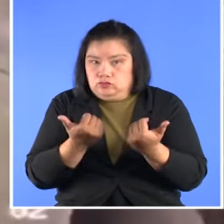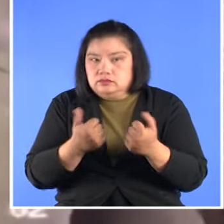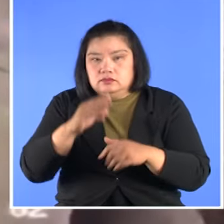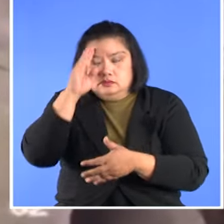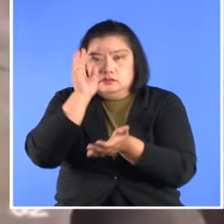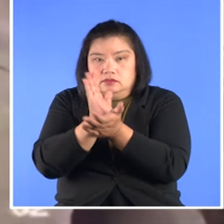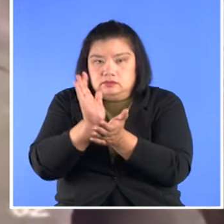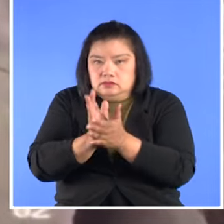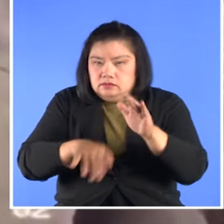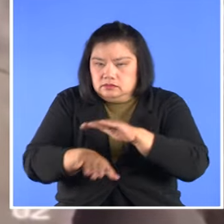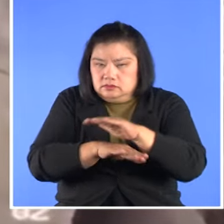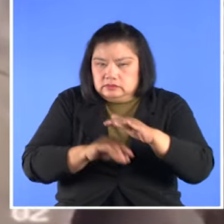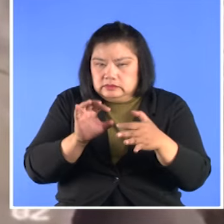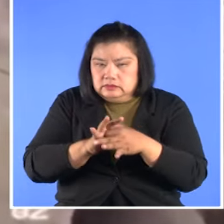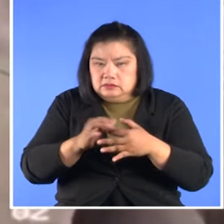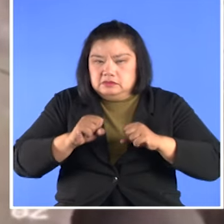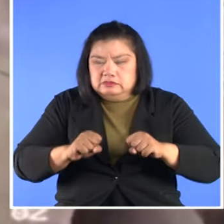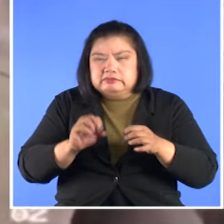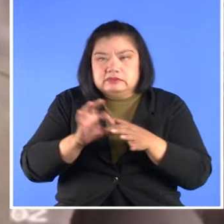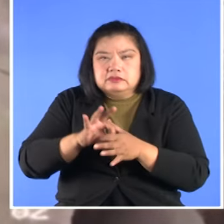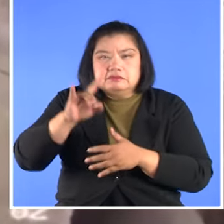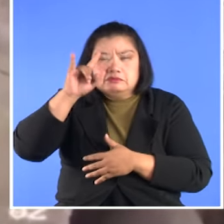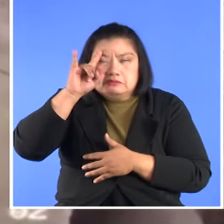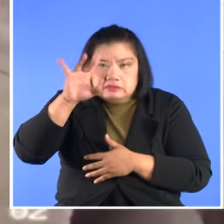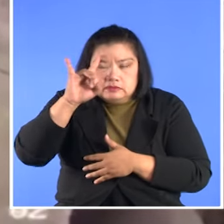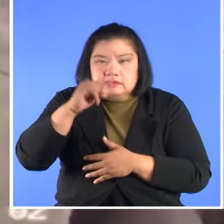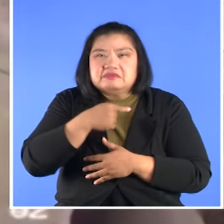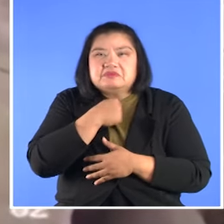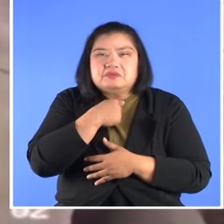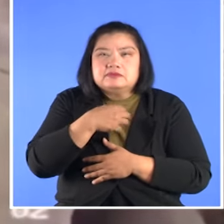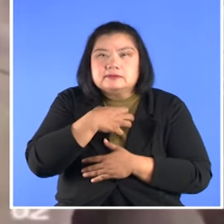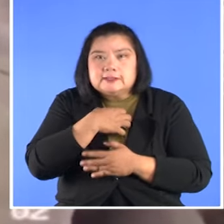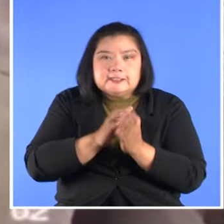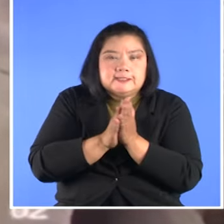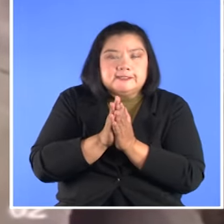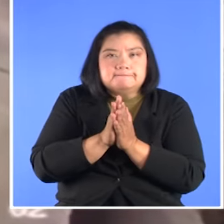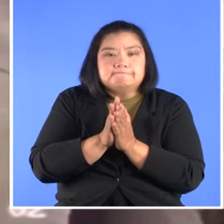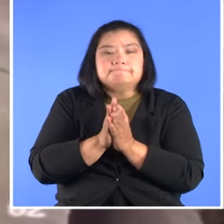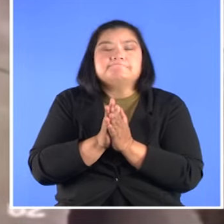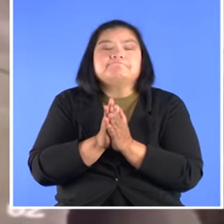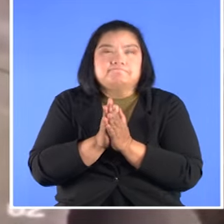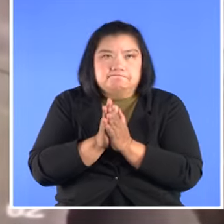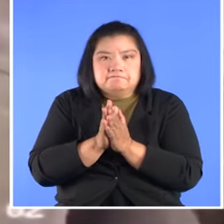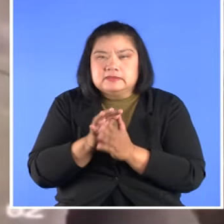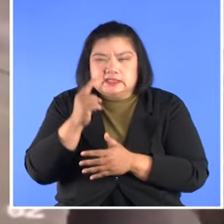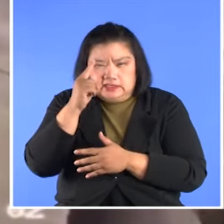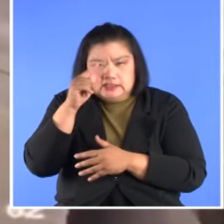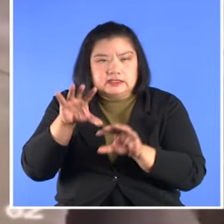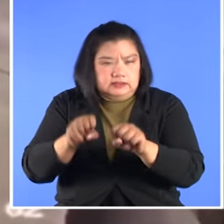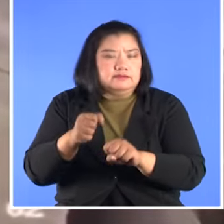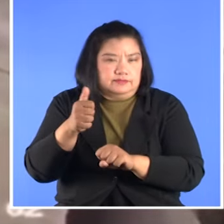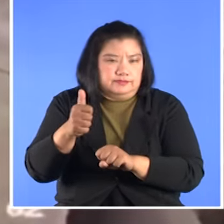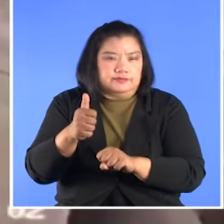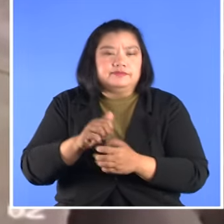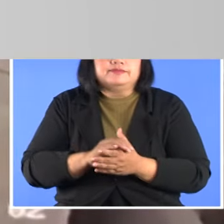คาดว่าน่าจะเป็นวัยรุ่นที่ติดยาเสพติดแล้วอยู่แถวๆนั้นล่ะค่ะมาก่อเหตุน่าจะติดตามตัวมาดำเนินคดีได้เร็ว